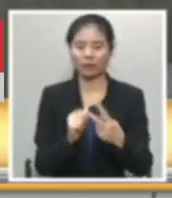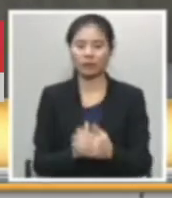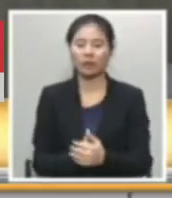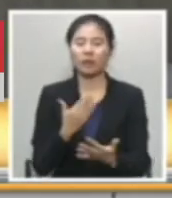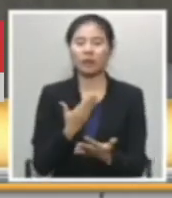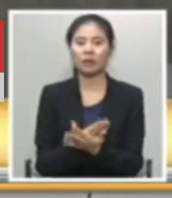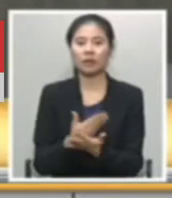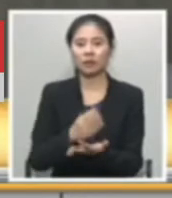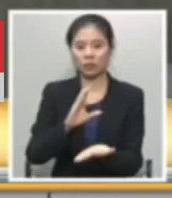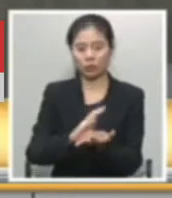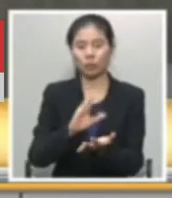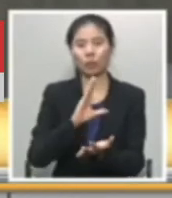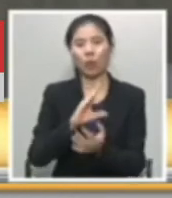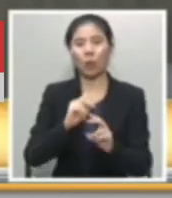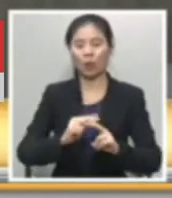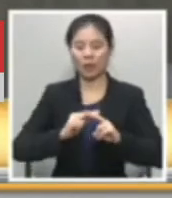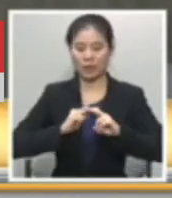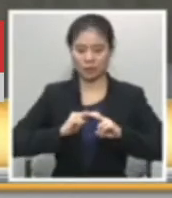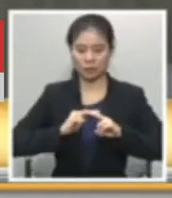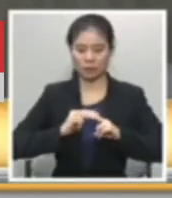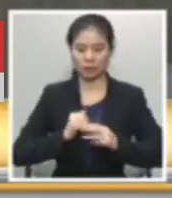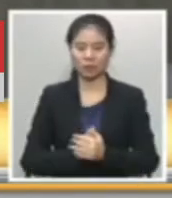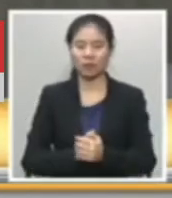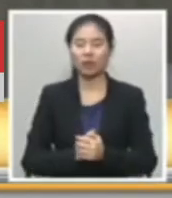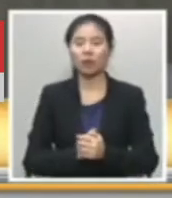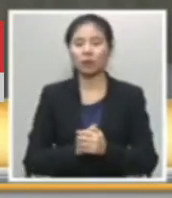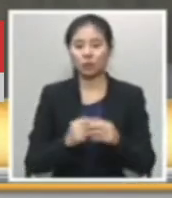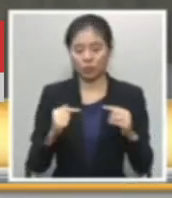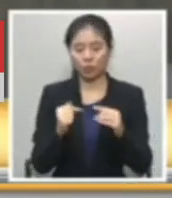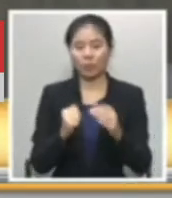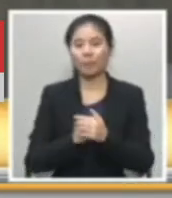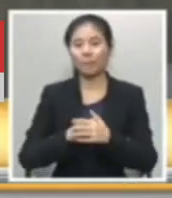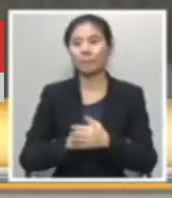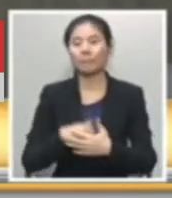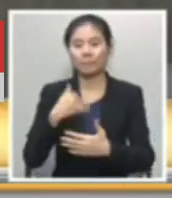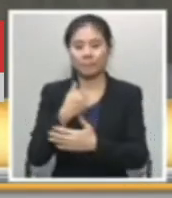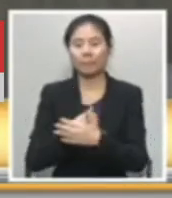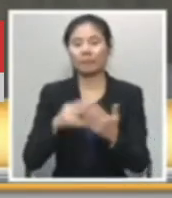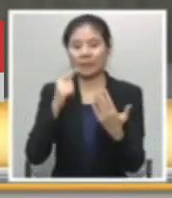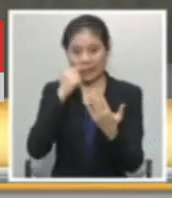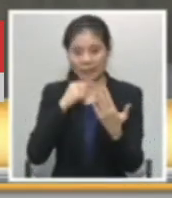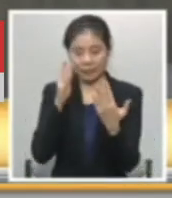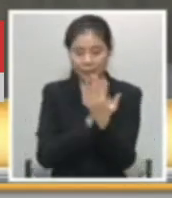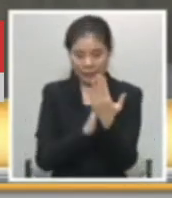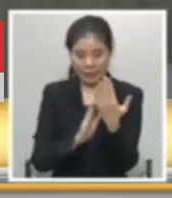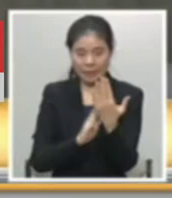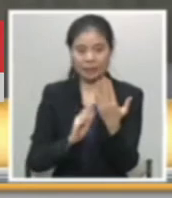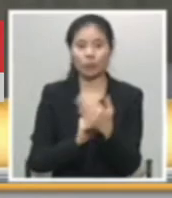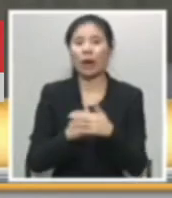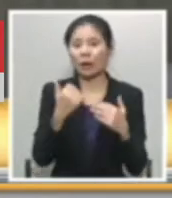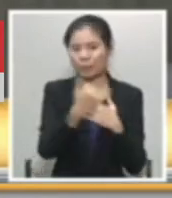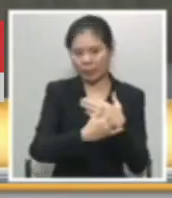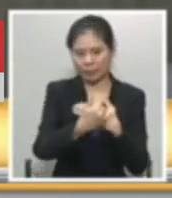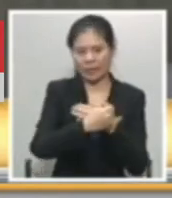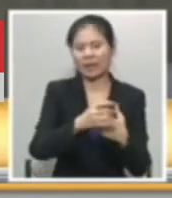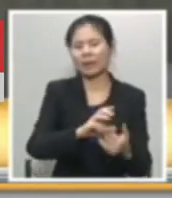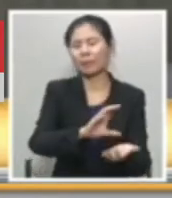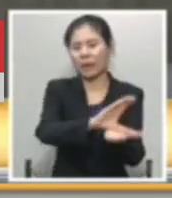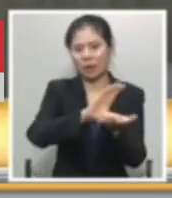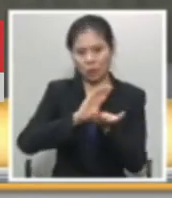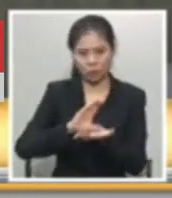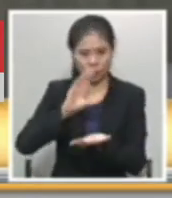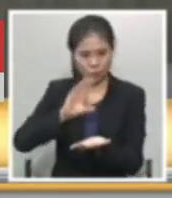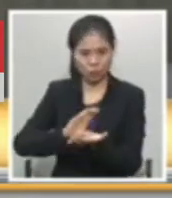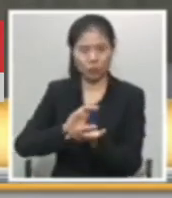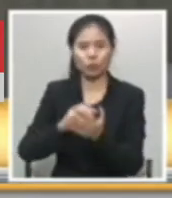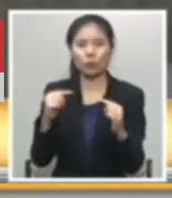ลงทุนภาคเอกชนทั้งในประเทศและที่มาจากต่างประเทศทั้ง2องค์ประก